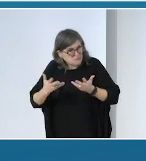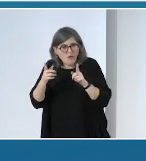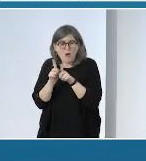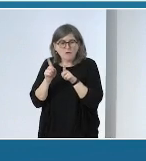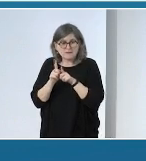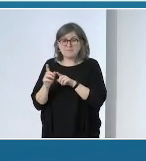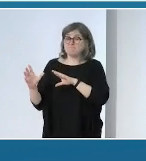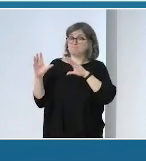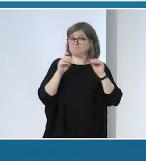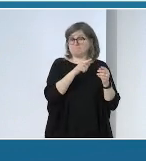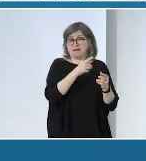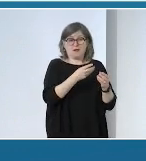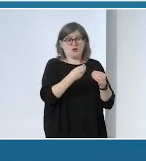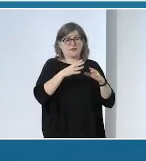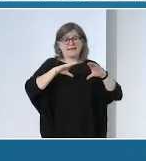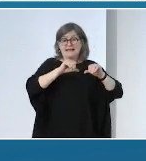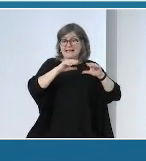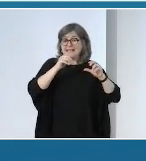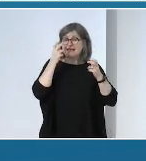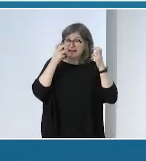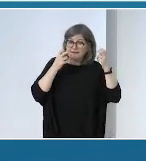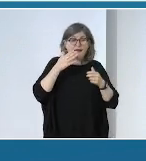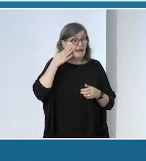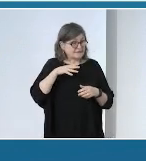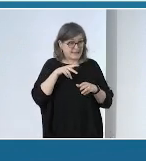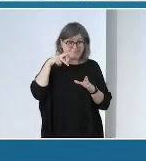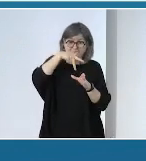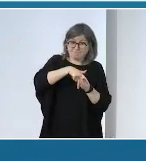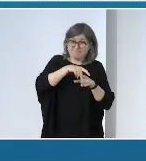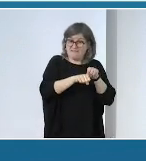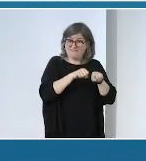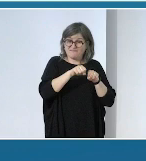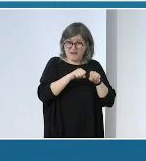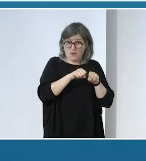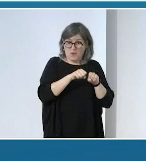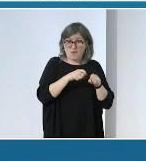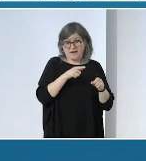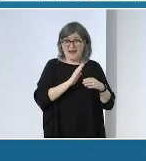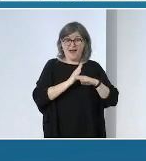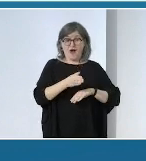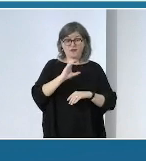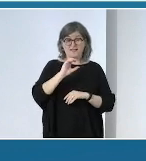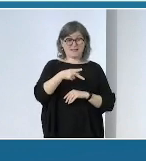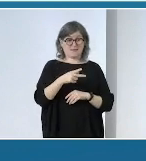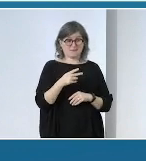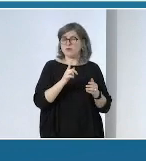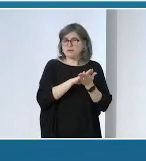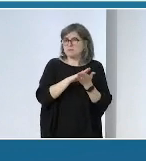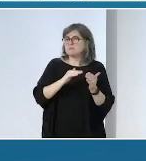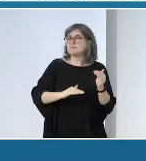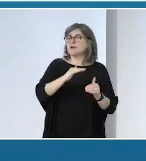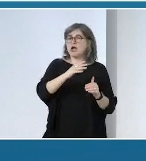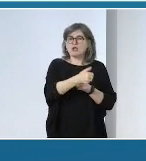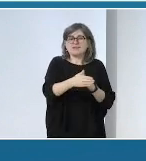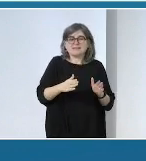à Angers de kiné vestibulaire. Maintenant, elle sait faire du vélo sans roulette. Elle vient de rentrer en grande section de maternelle. Mais